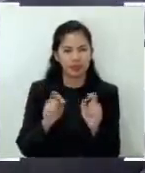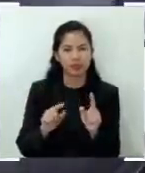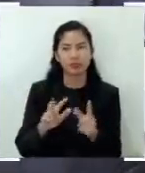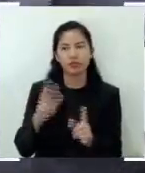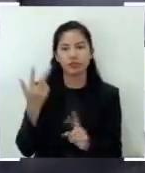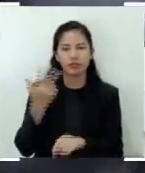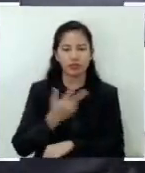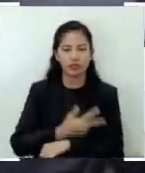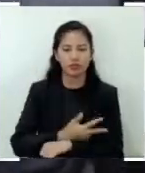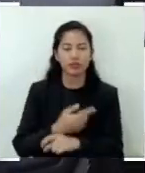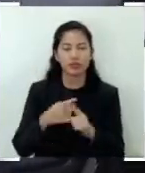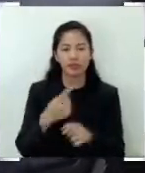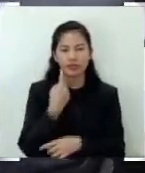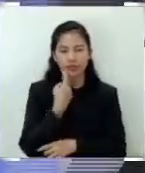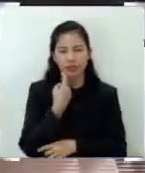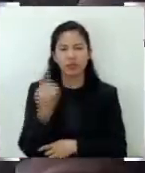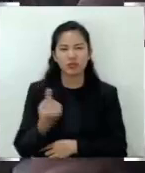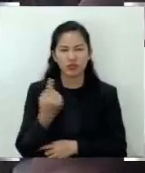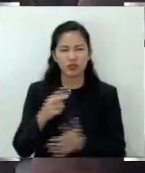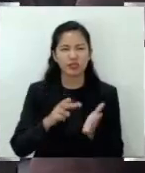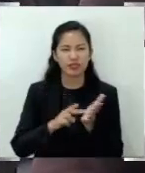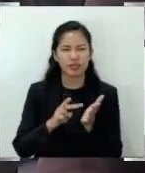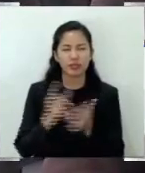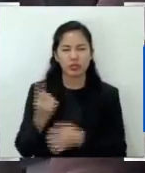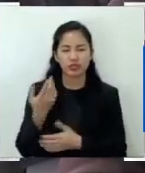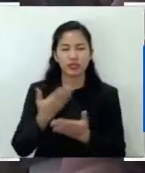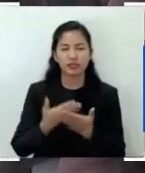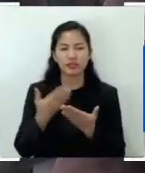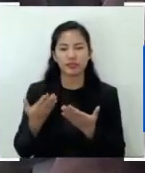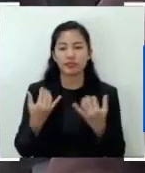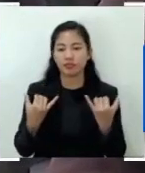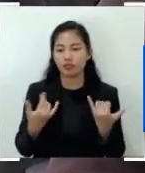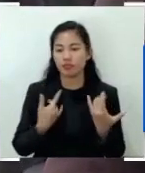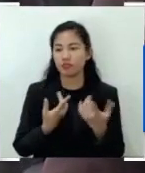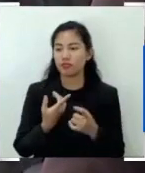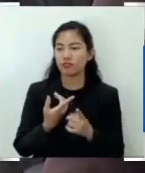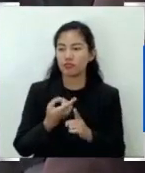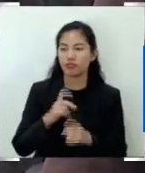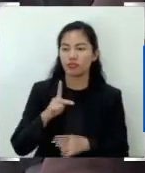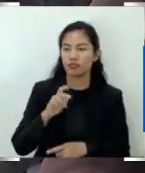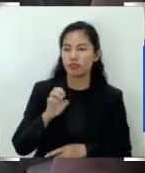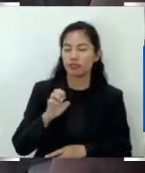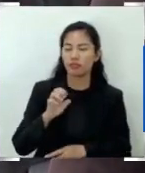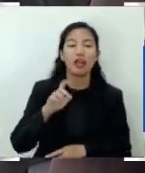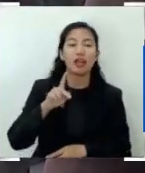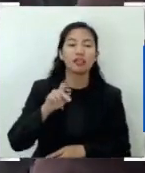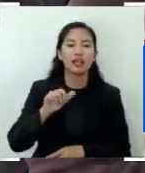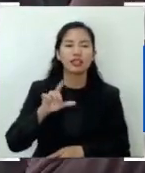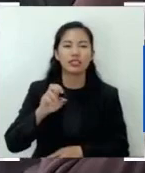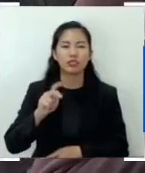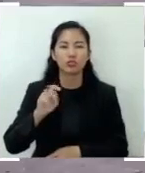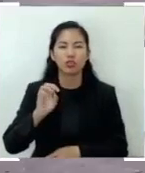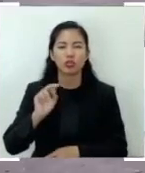kanina, mga bitamina lang ang nabili niya. Gayan, galing ako Kalentong, galing ako dyan sa ano, wala akong makuha sir eh. Ang ano lang,